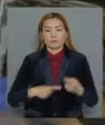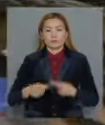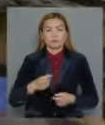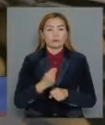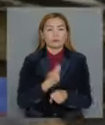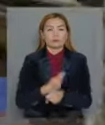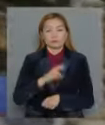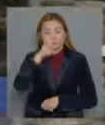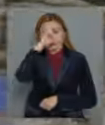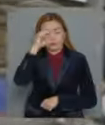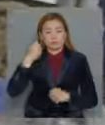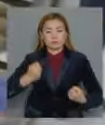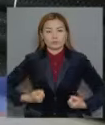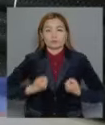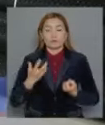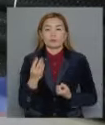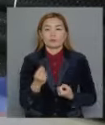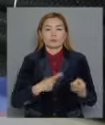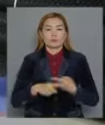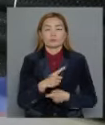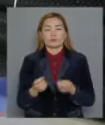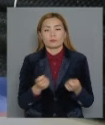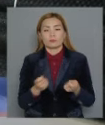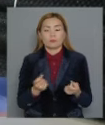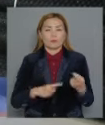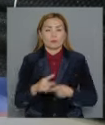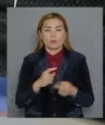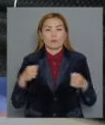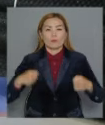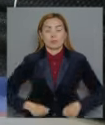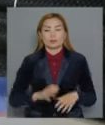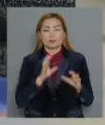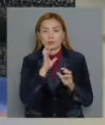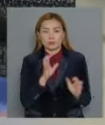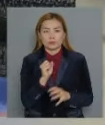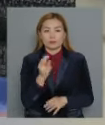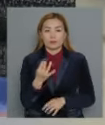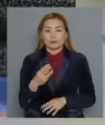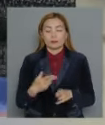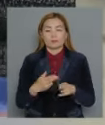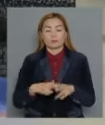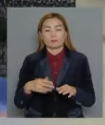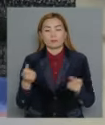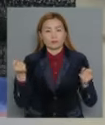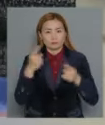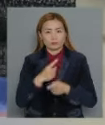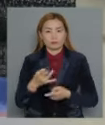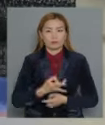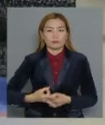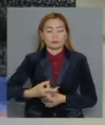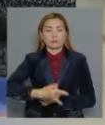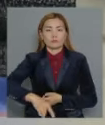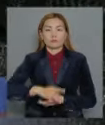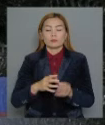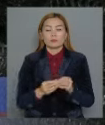бизнесті мемлекеттік қолдау шаралары, бизнесті жүргізу, кәсіпкерлерді құқықтық қорғау, әкімшілік кедергілерді анықтау, аудандар,